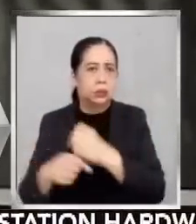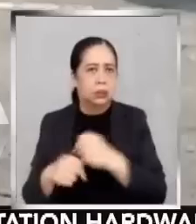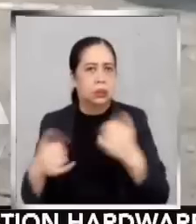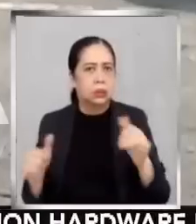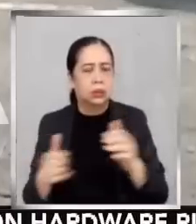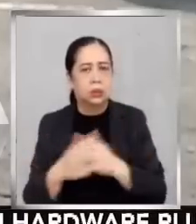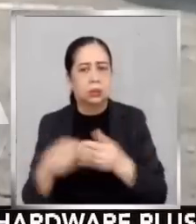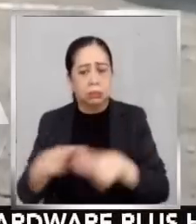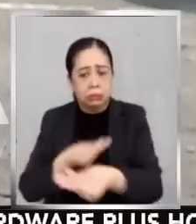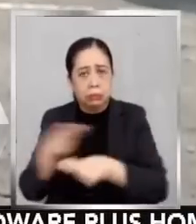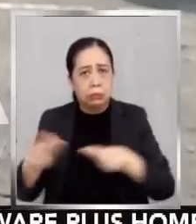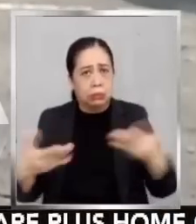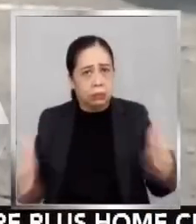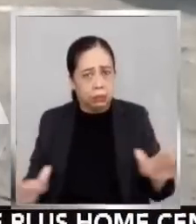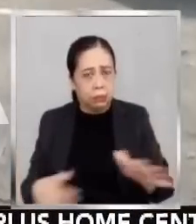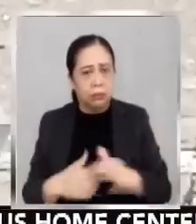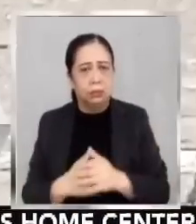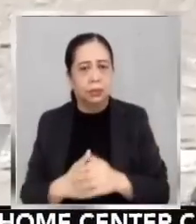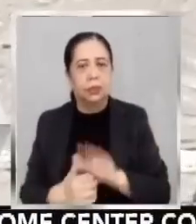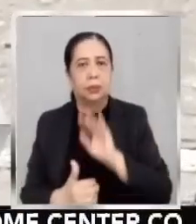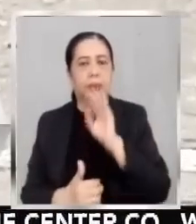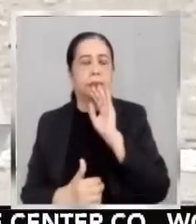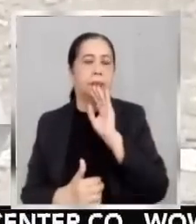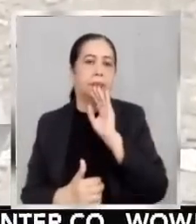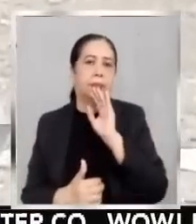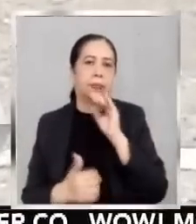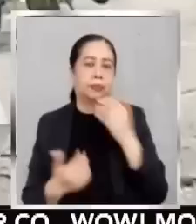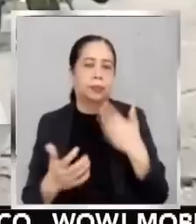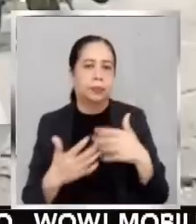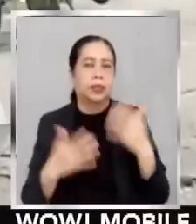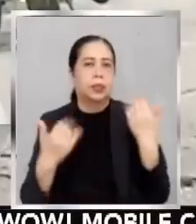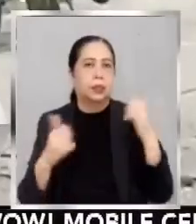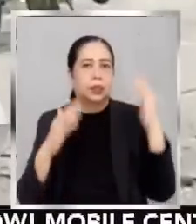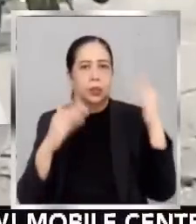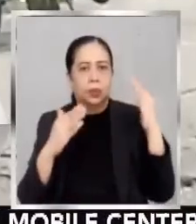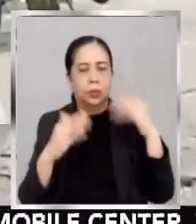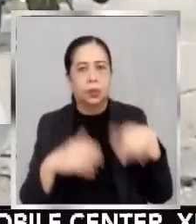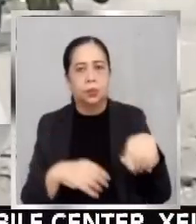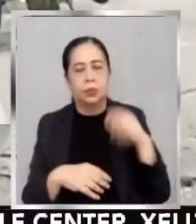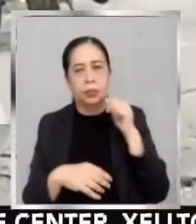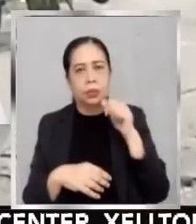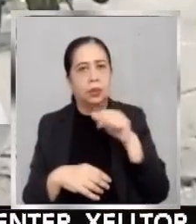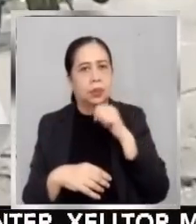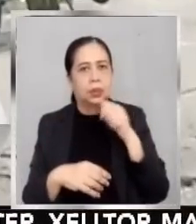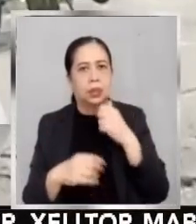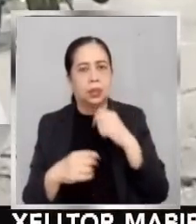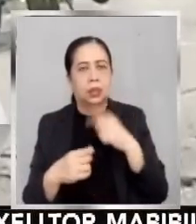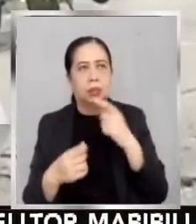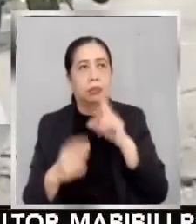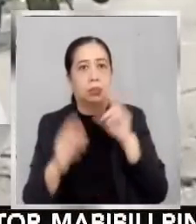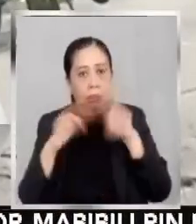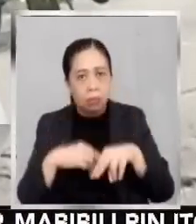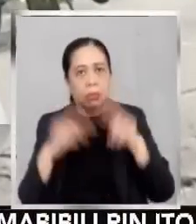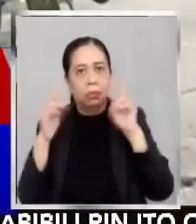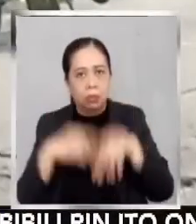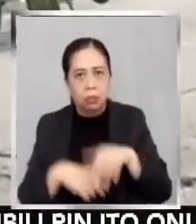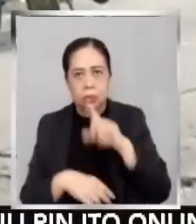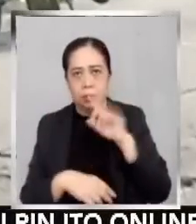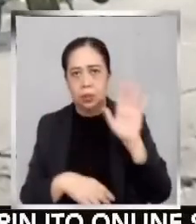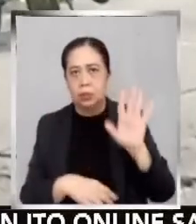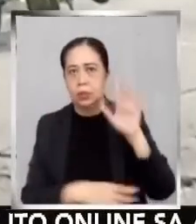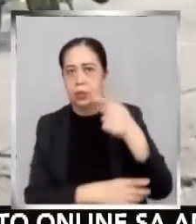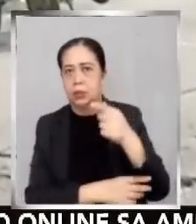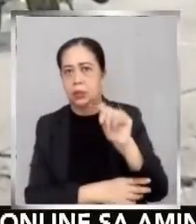lang. Dismayado man daw, umaasa pa rin si Elaine na hindi na mapapako ang pangako ng